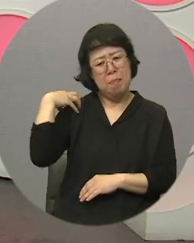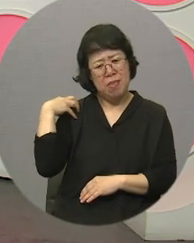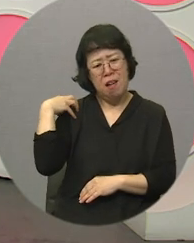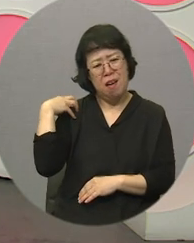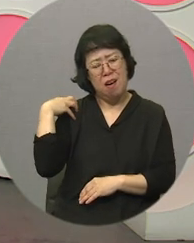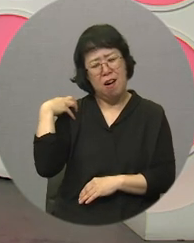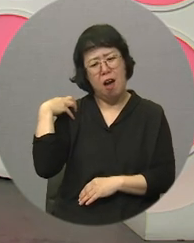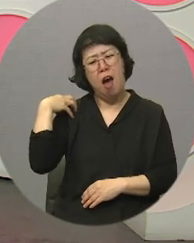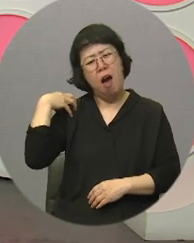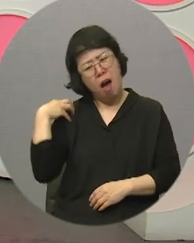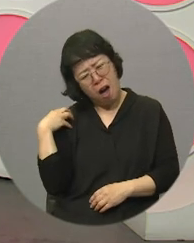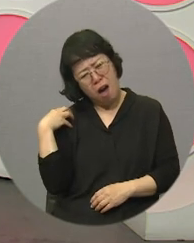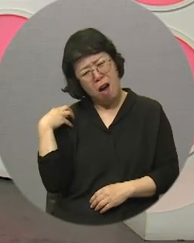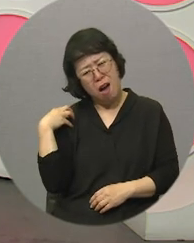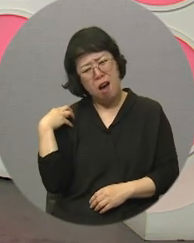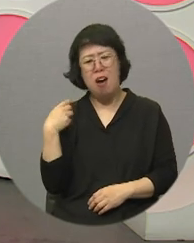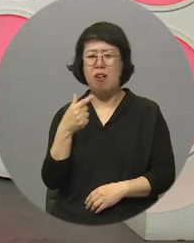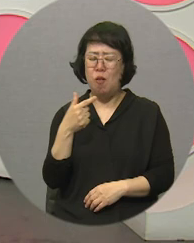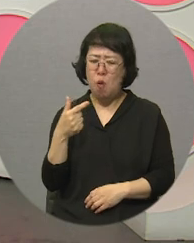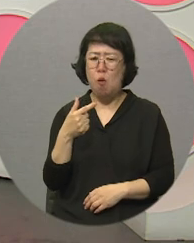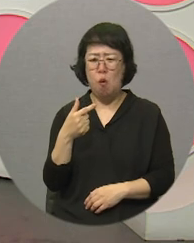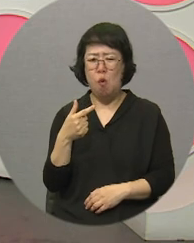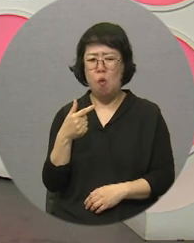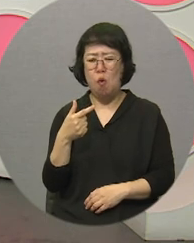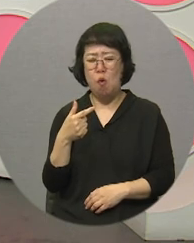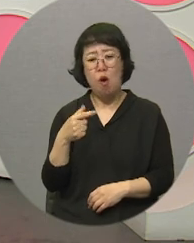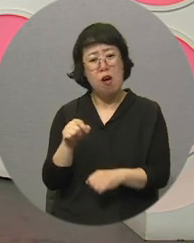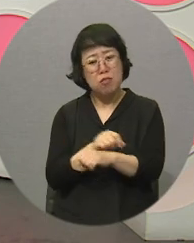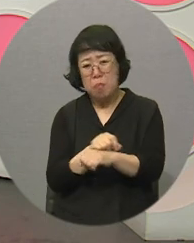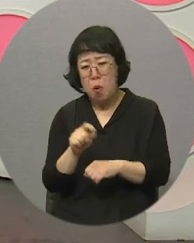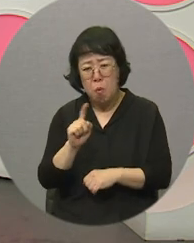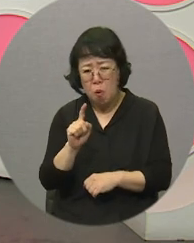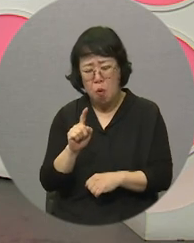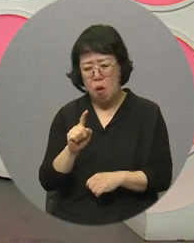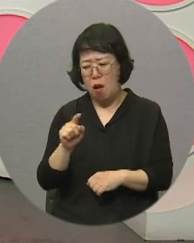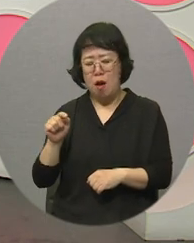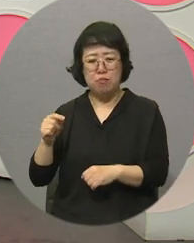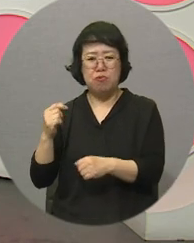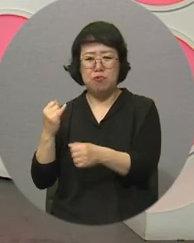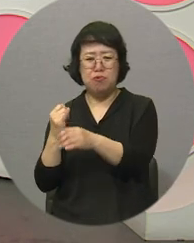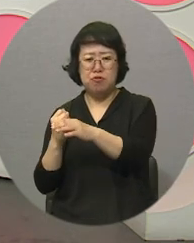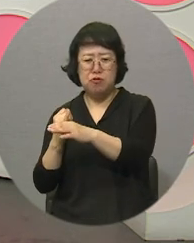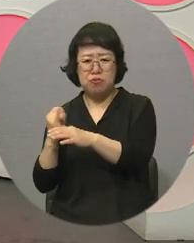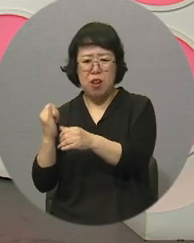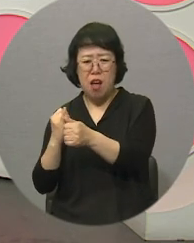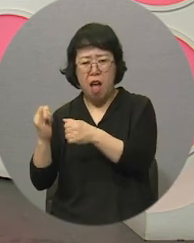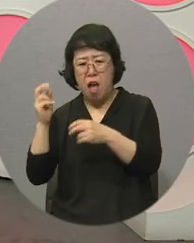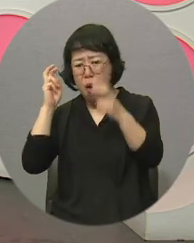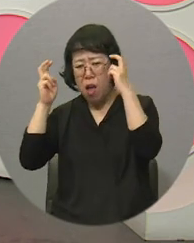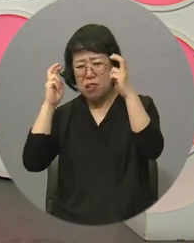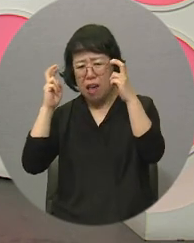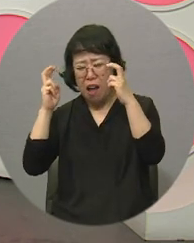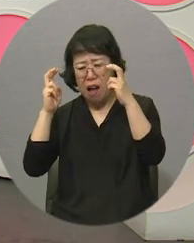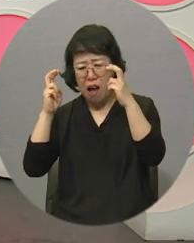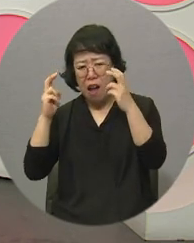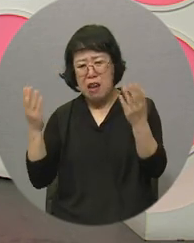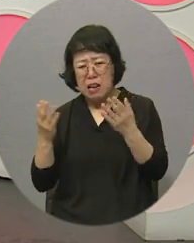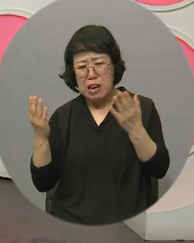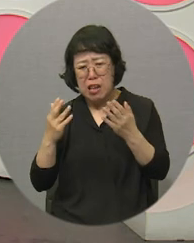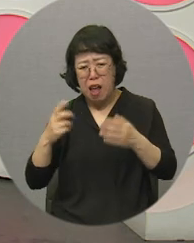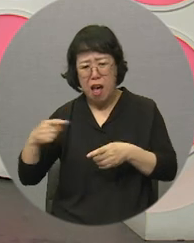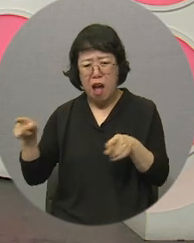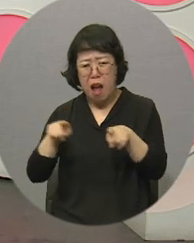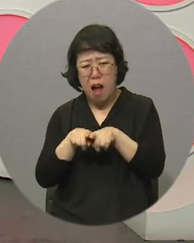말았고, 특히 출근 시간에 아내가 조금이라도 늑장을 부리면 저는 너무